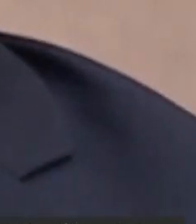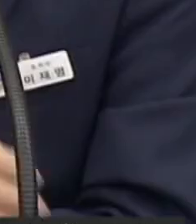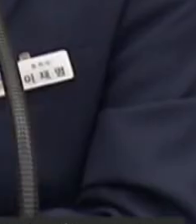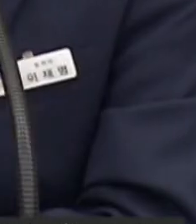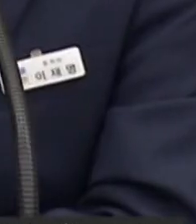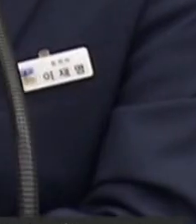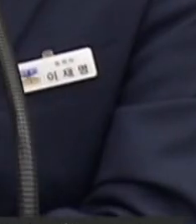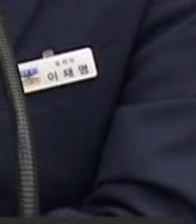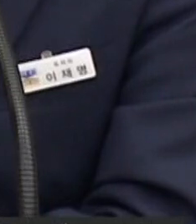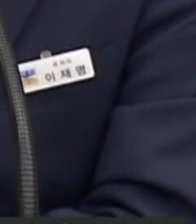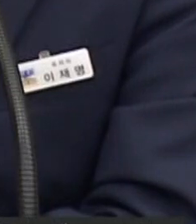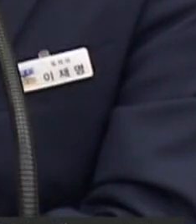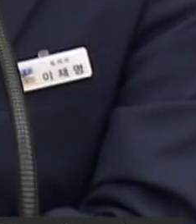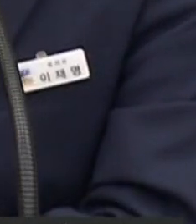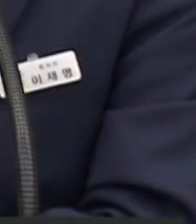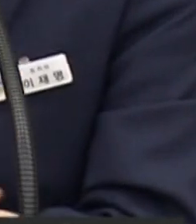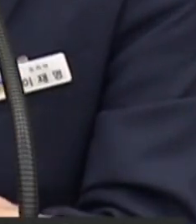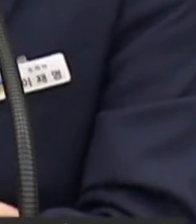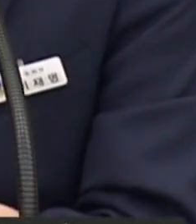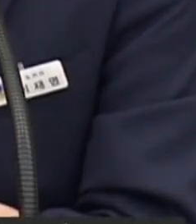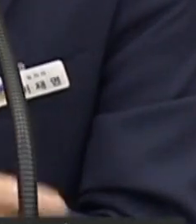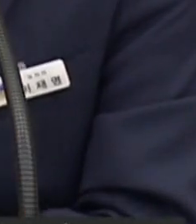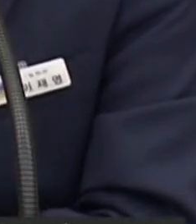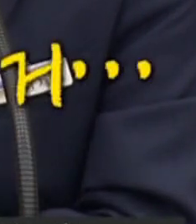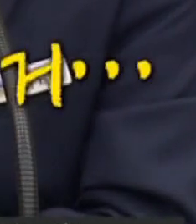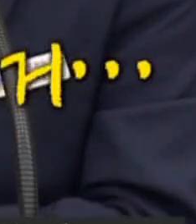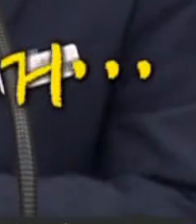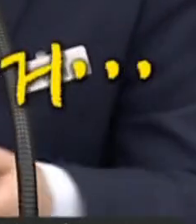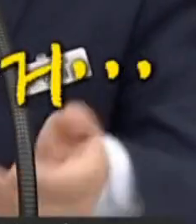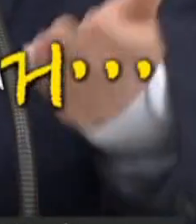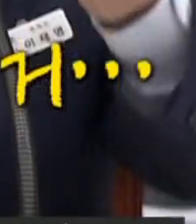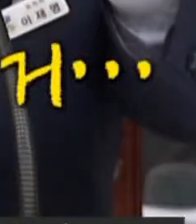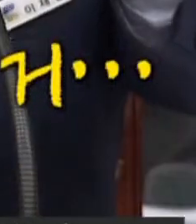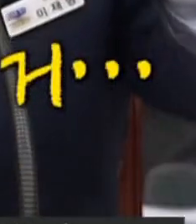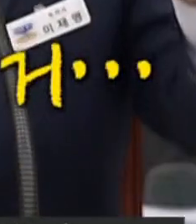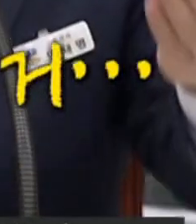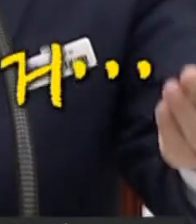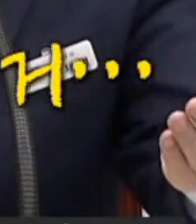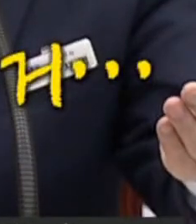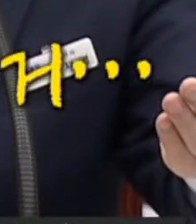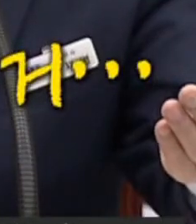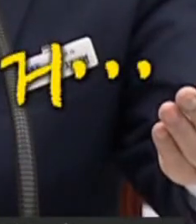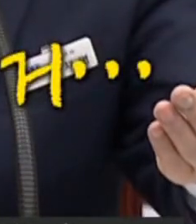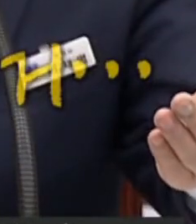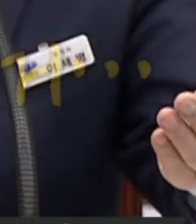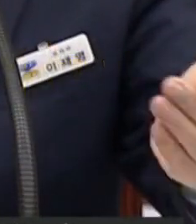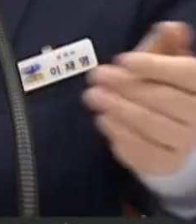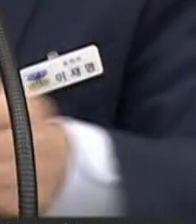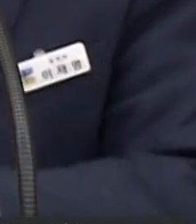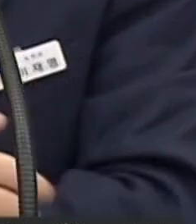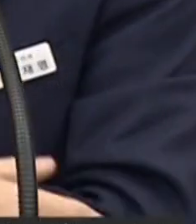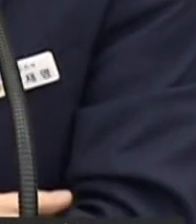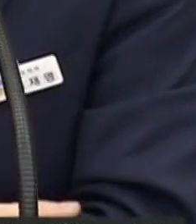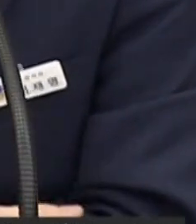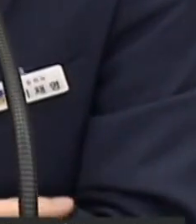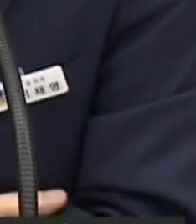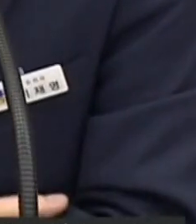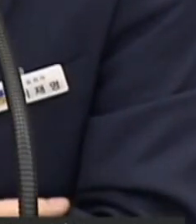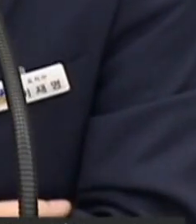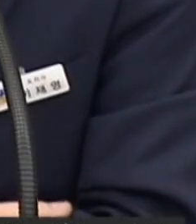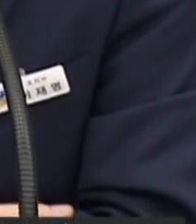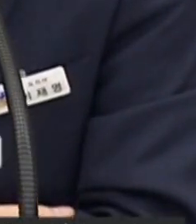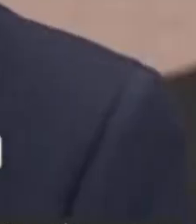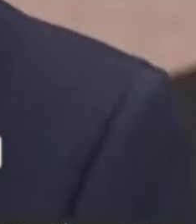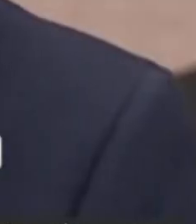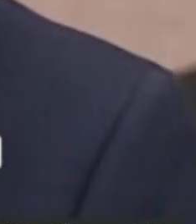모르겠는데요. 모르는 겁니까? 아니, 있습니까? 없습니까? 아니 그 언론에 단한 걸 받았는데 아니 기억을 못 하는 겁니까?